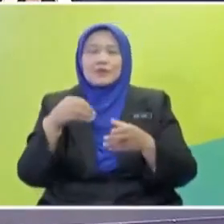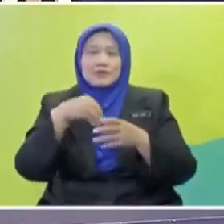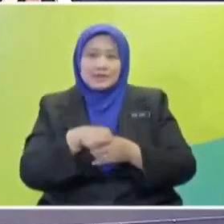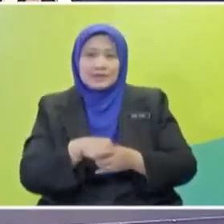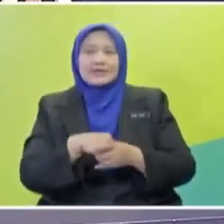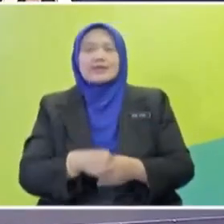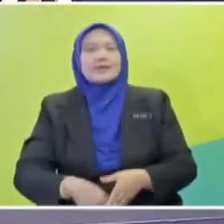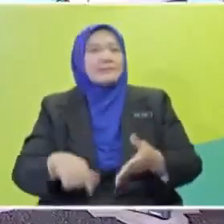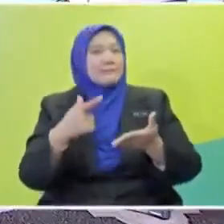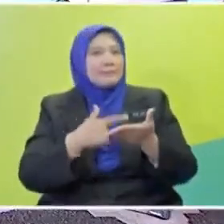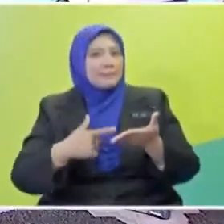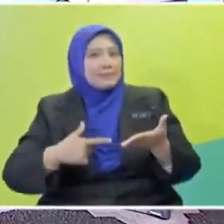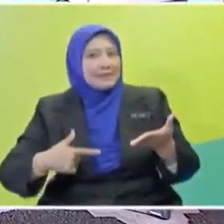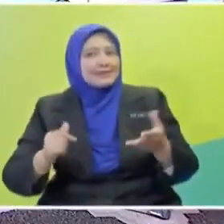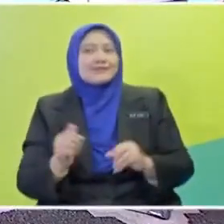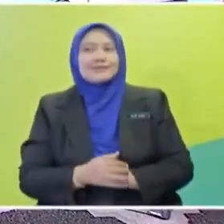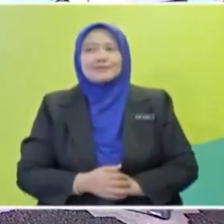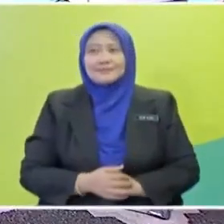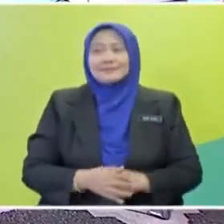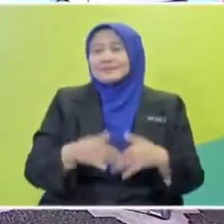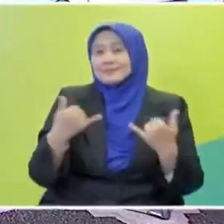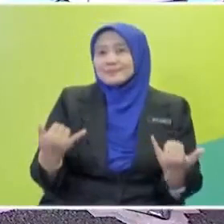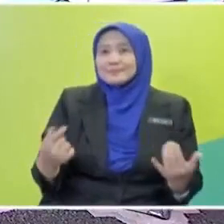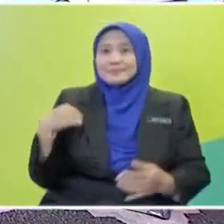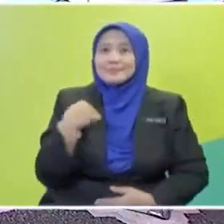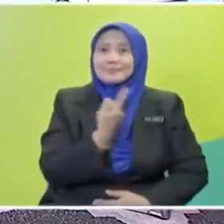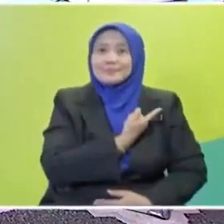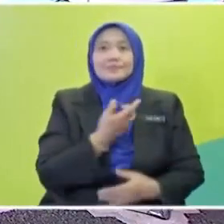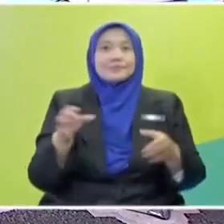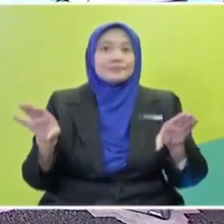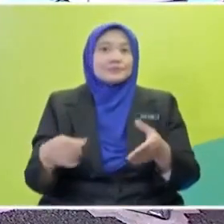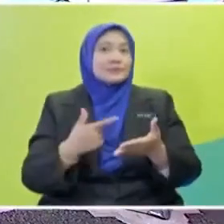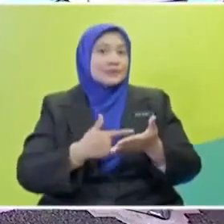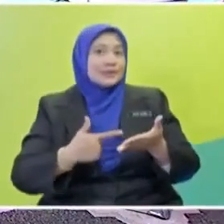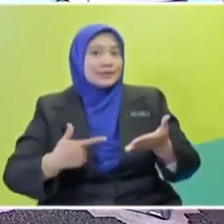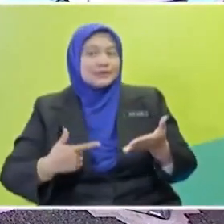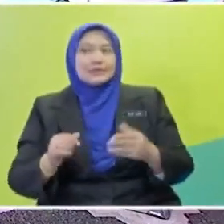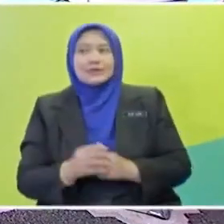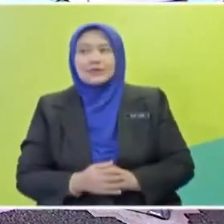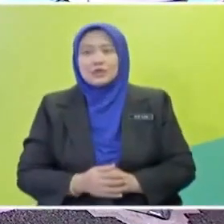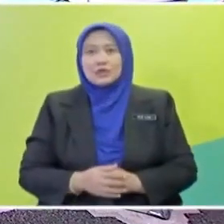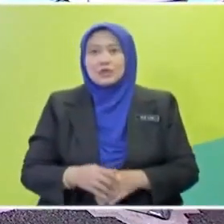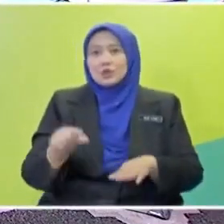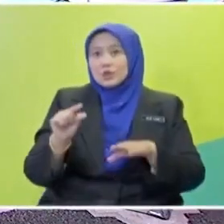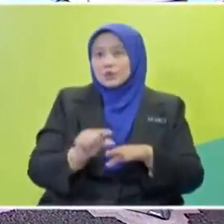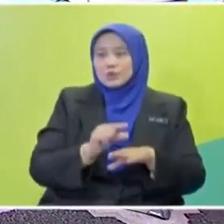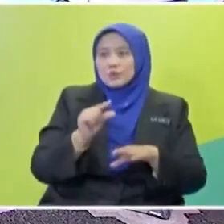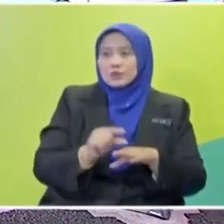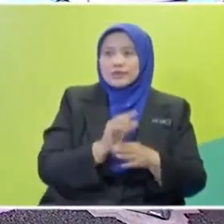buat, saya pun buat satu. Nanti kita pilih yang mana yang okey. Macam tu. Cikgu, apakah